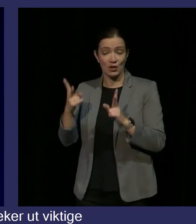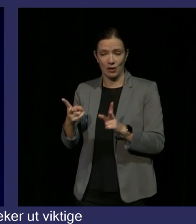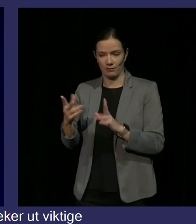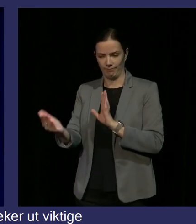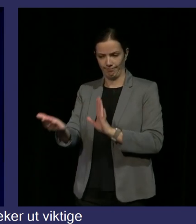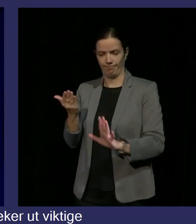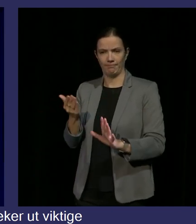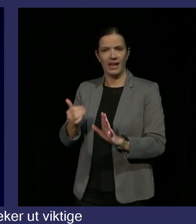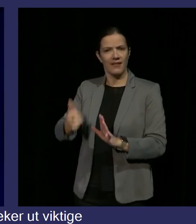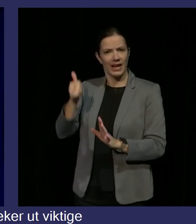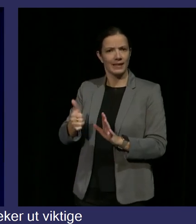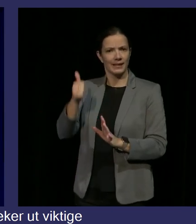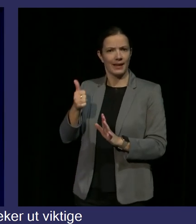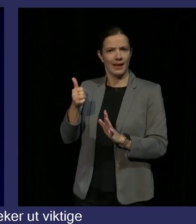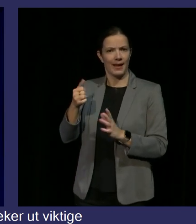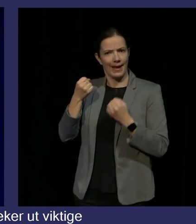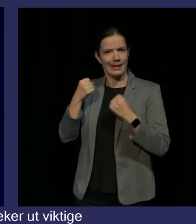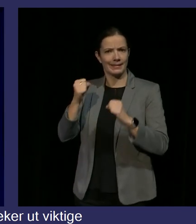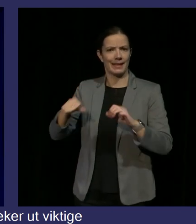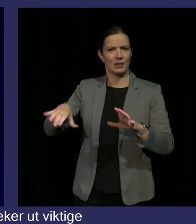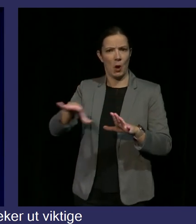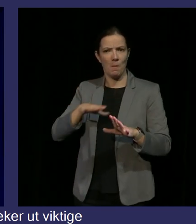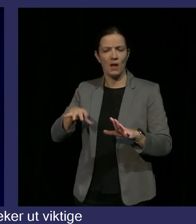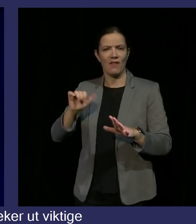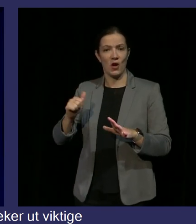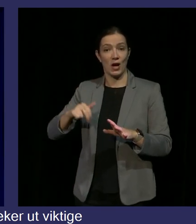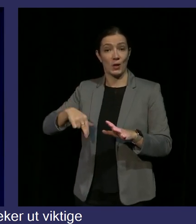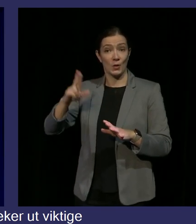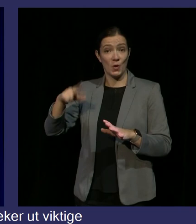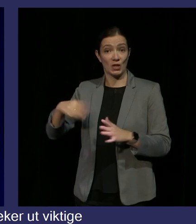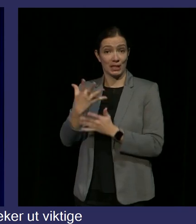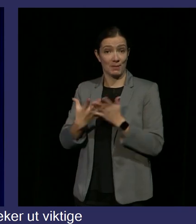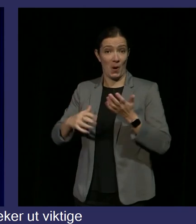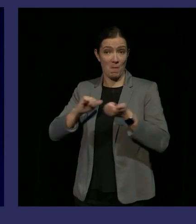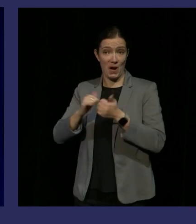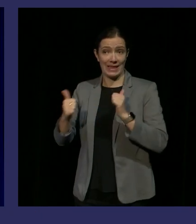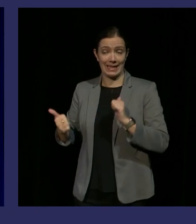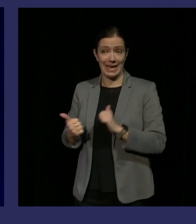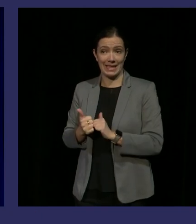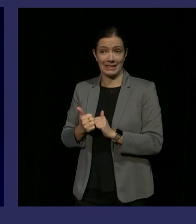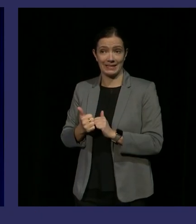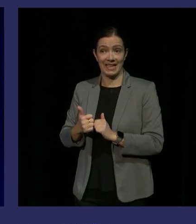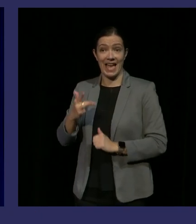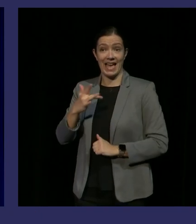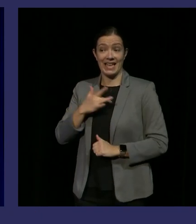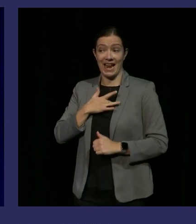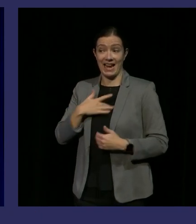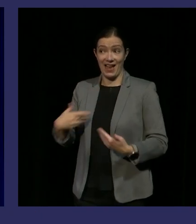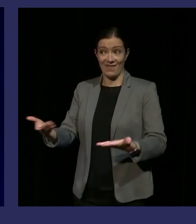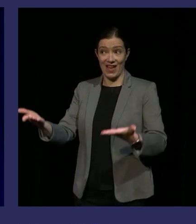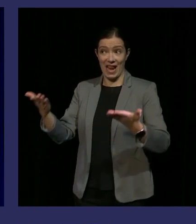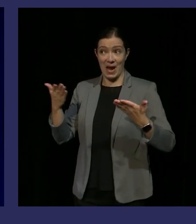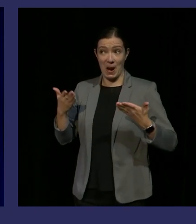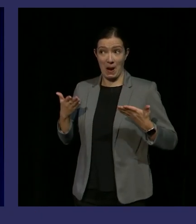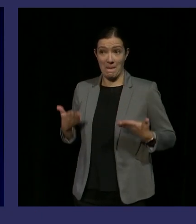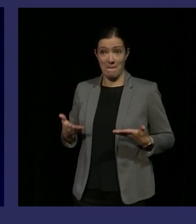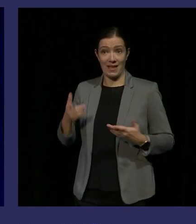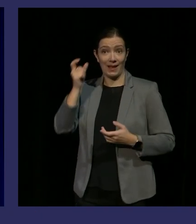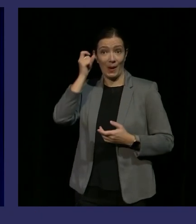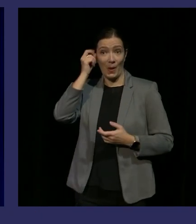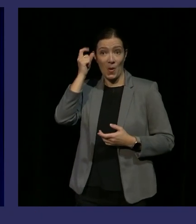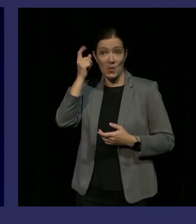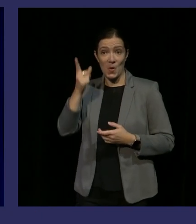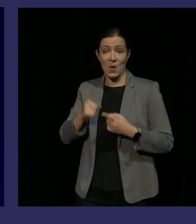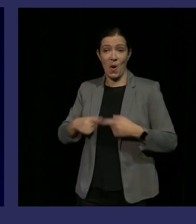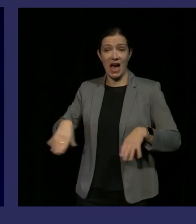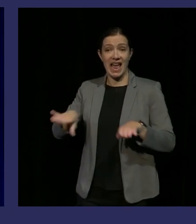ut viktige innsatsområder for den norske språkpolitikken. Hjertelig velkommen til kultur-